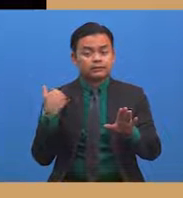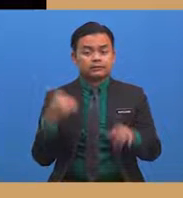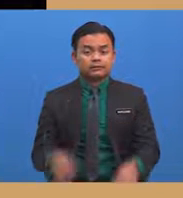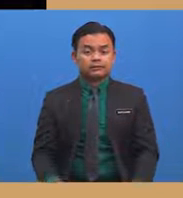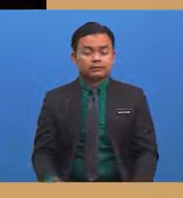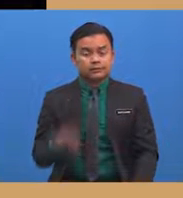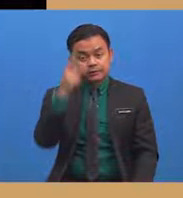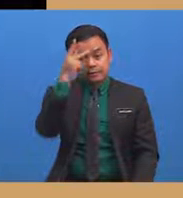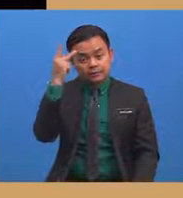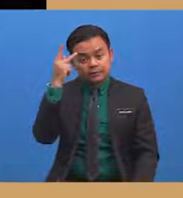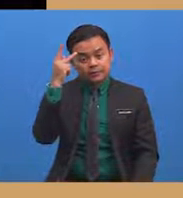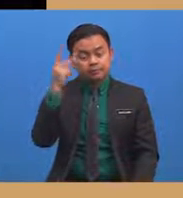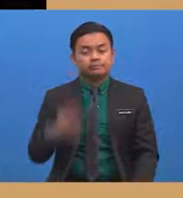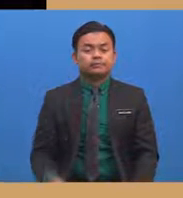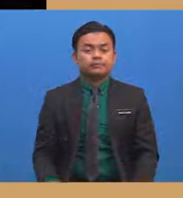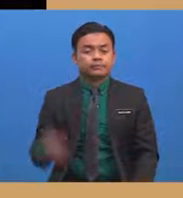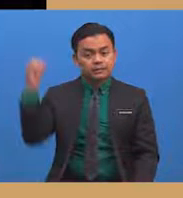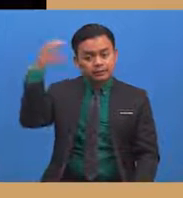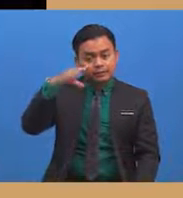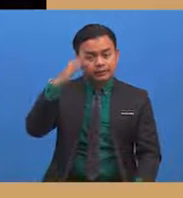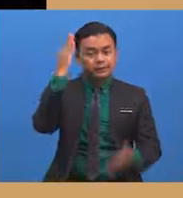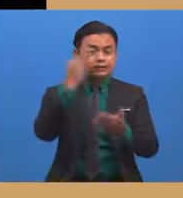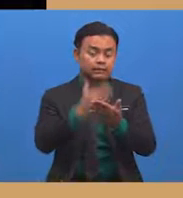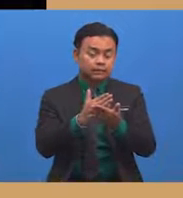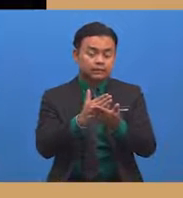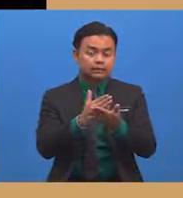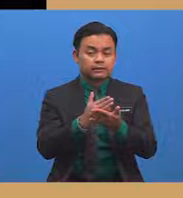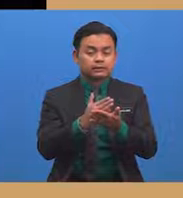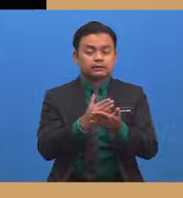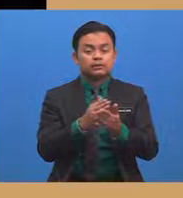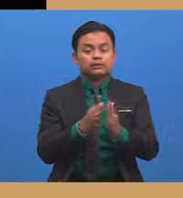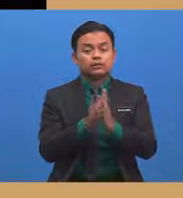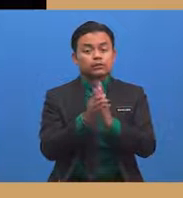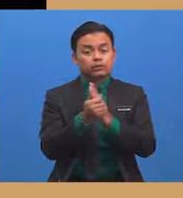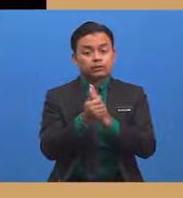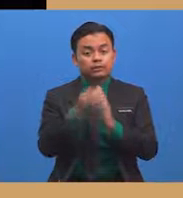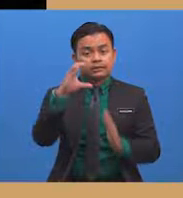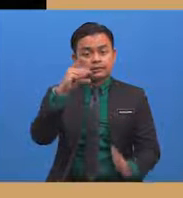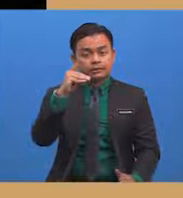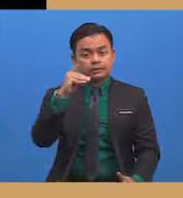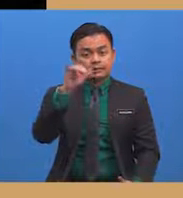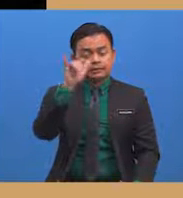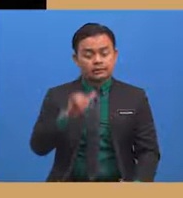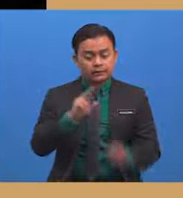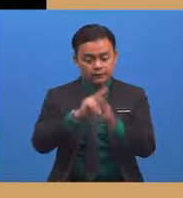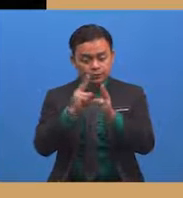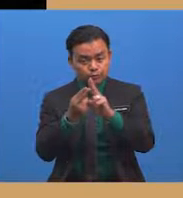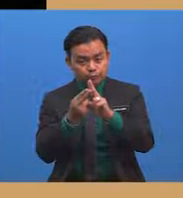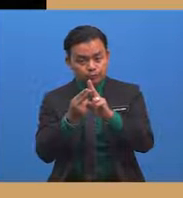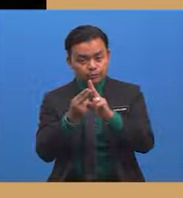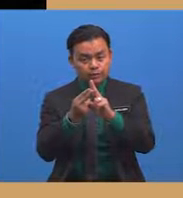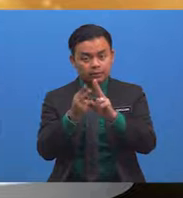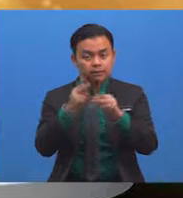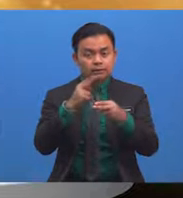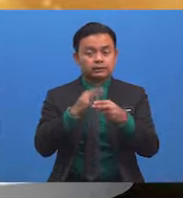dinding kerana cahaya dihalang oleh CD yang dialih sedikit kedudukannya ke tepi.